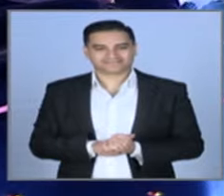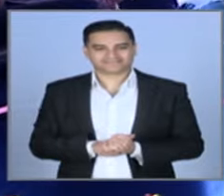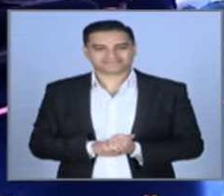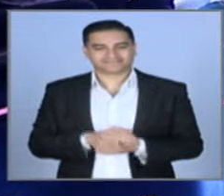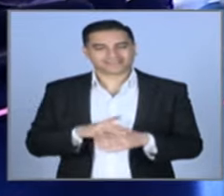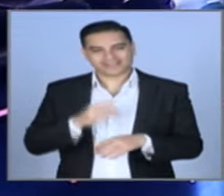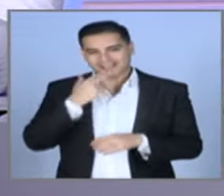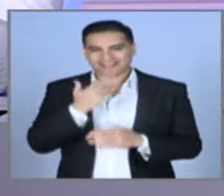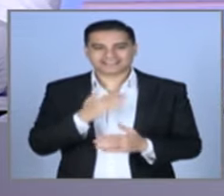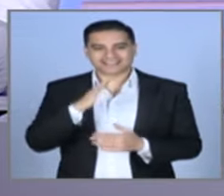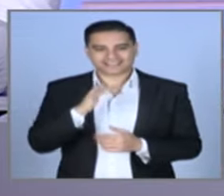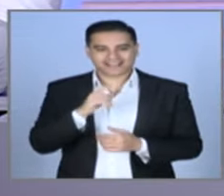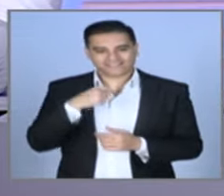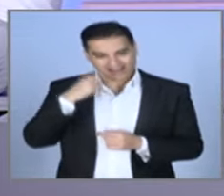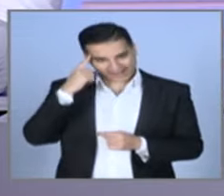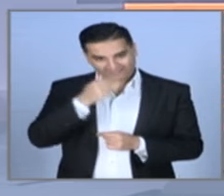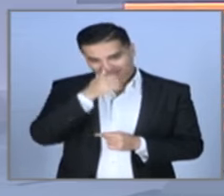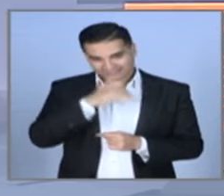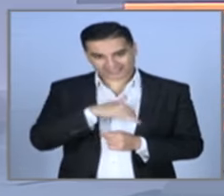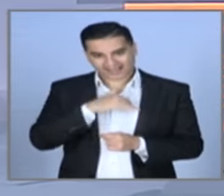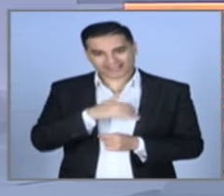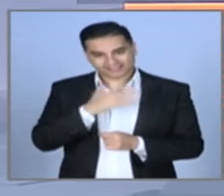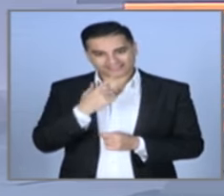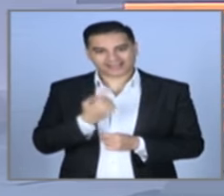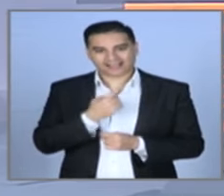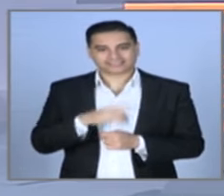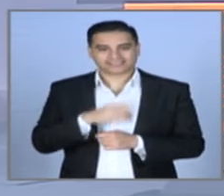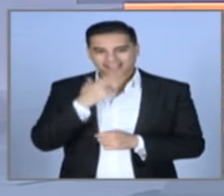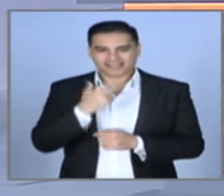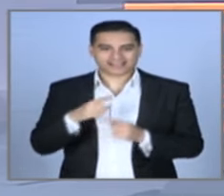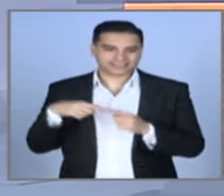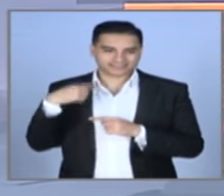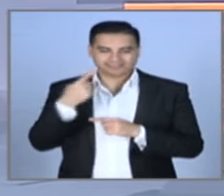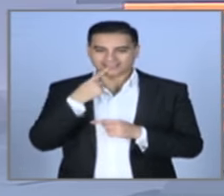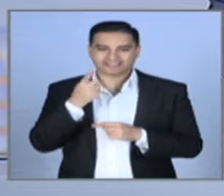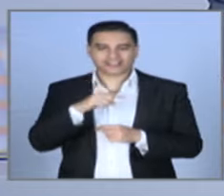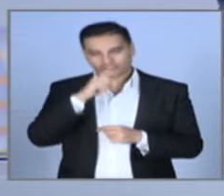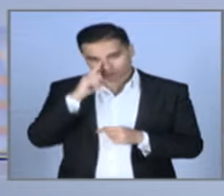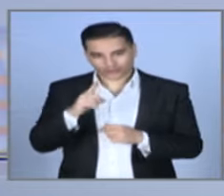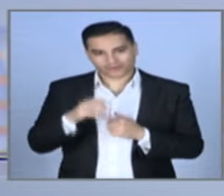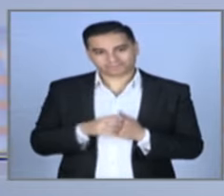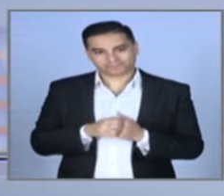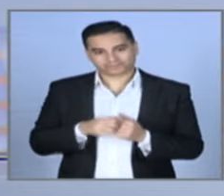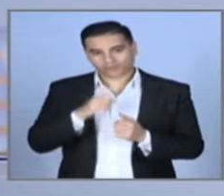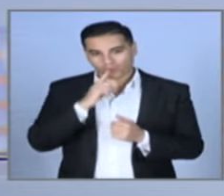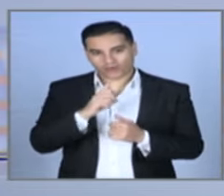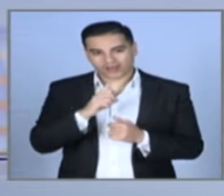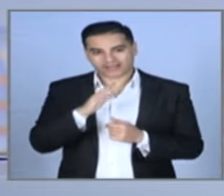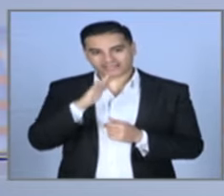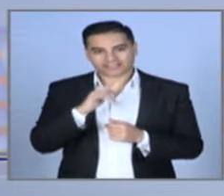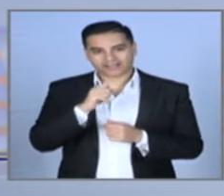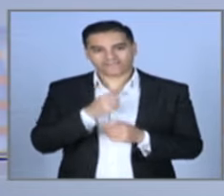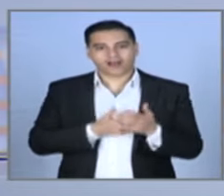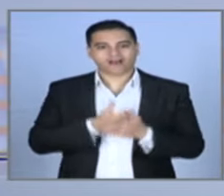هارد لك يا سيف، أنا عارف إنك زعلان. هقدر الموسم الجاي إن شاء الله بإذن الله، ولكن